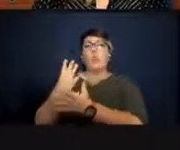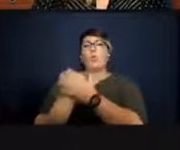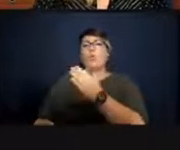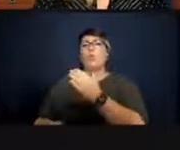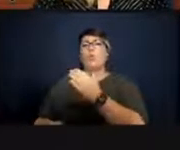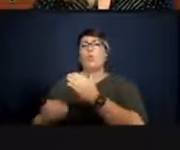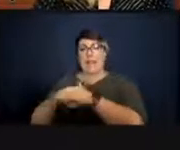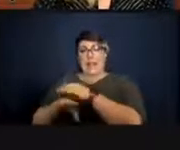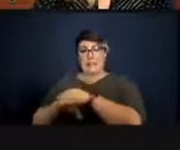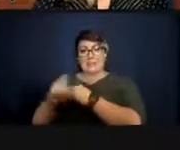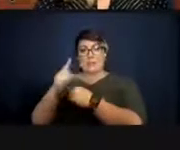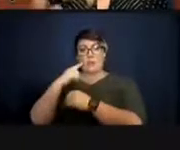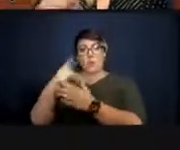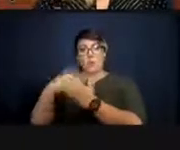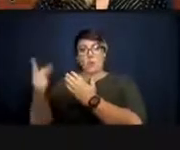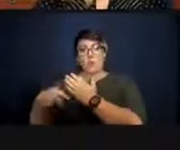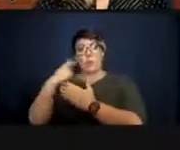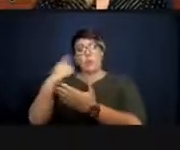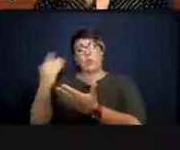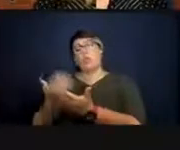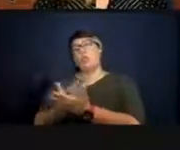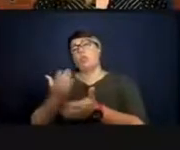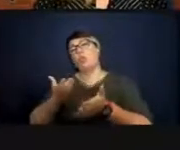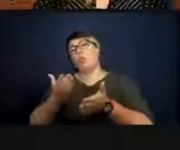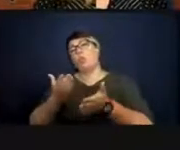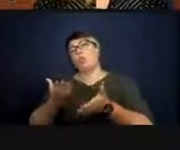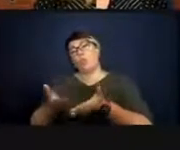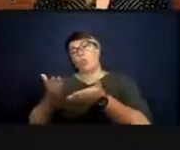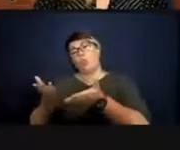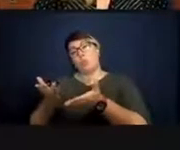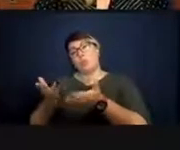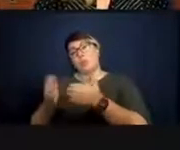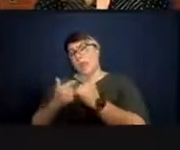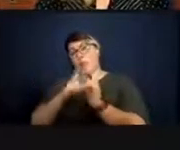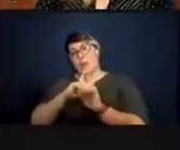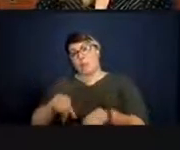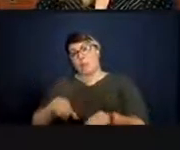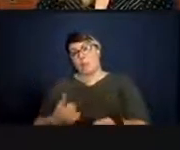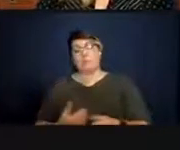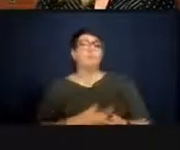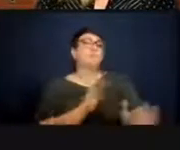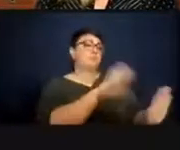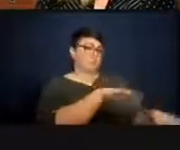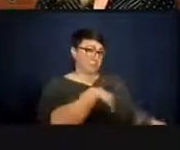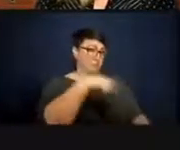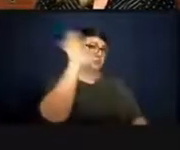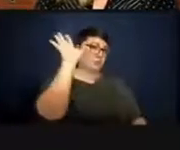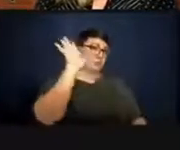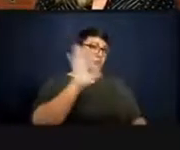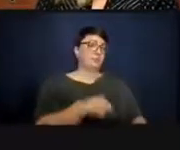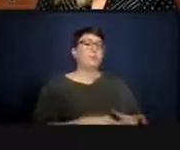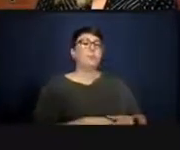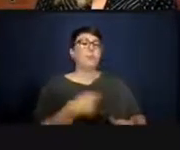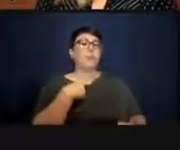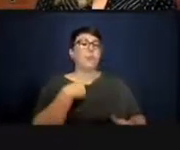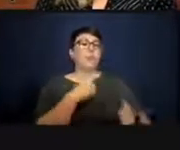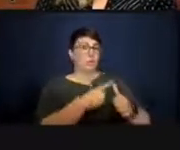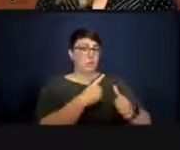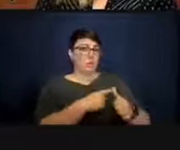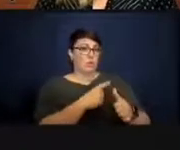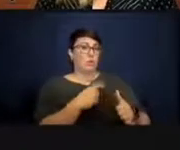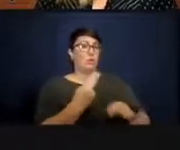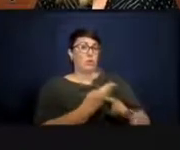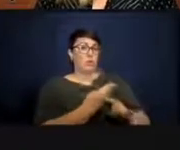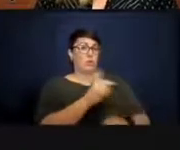Tumeona kwamba baadhi ya wazazi hawaelewi vizuri swala hili. Nafikiri nitajibu swali hili. Kwanza kabisa,